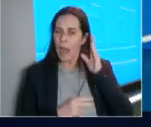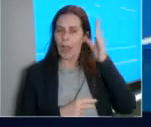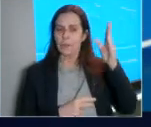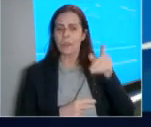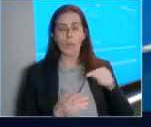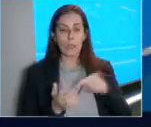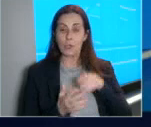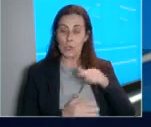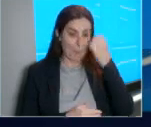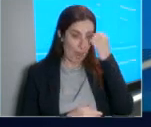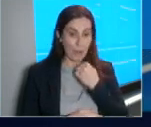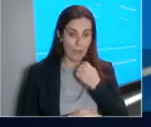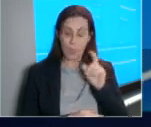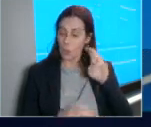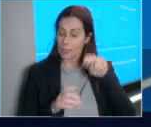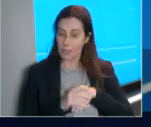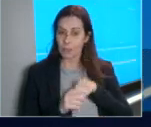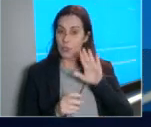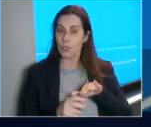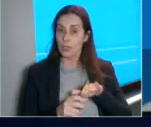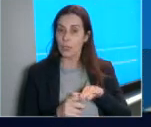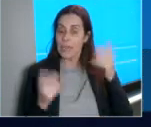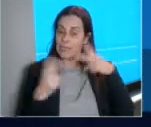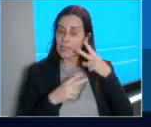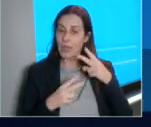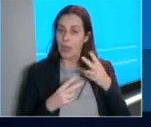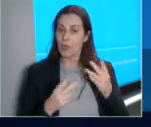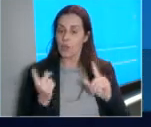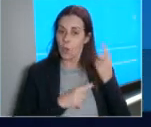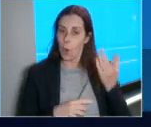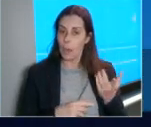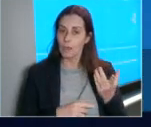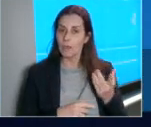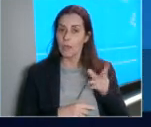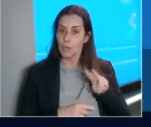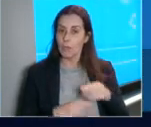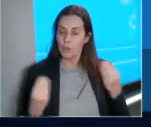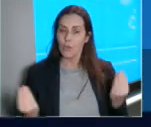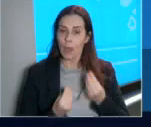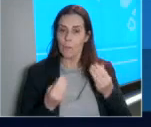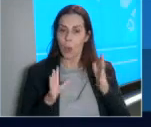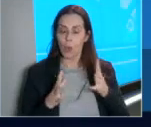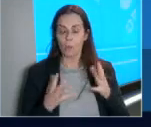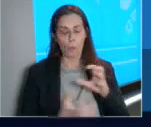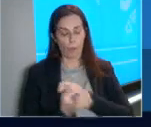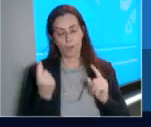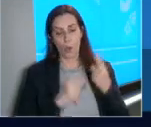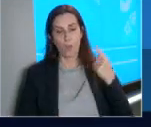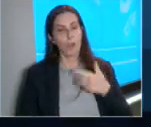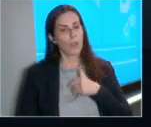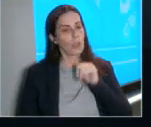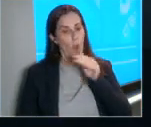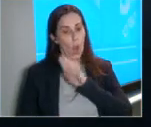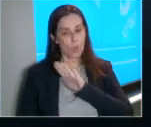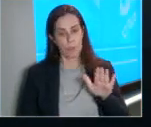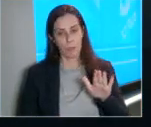יותר. זו הסיבה שגם החמאס לא יצטרף, כי יש גם איזושהי עסקה שהולכת מאחורי הקלעים. יש פה דברים מאוד מאוד מורכבים, אני לא